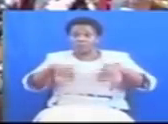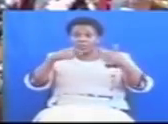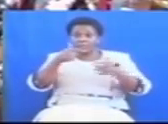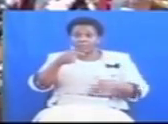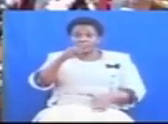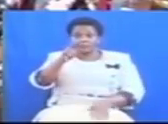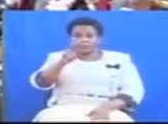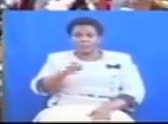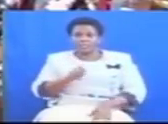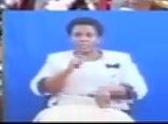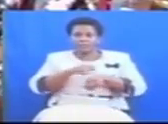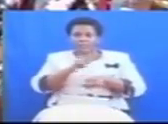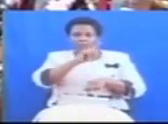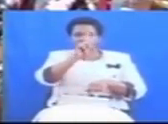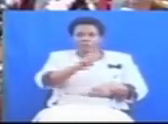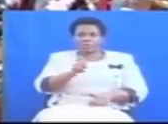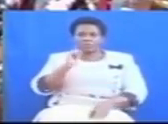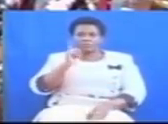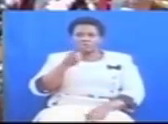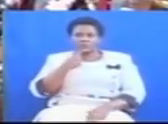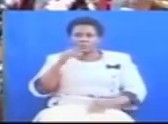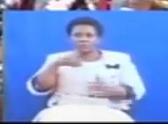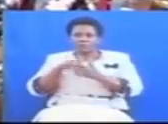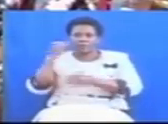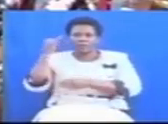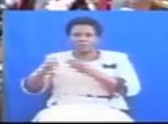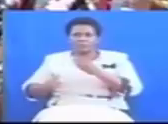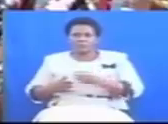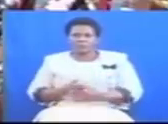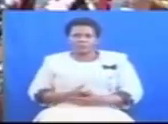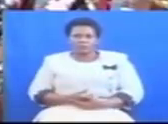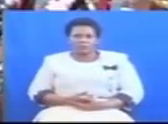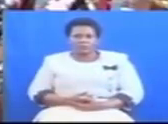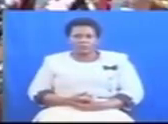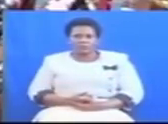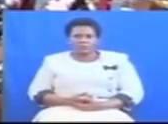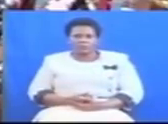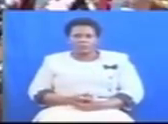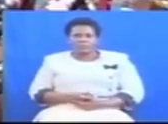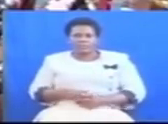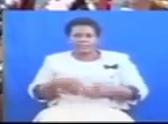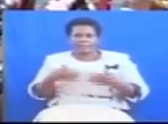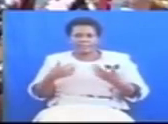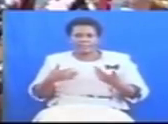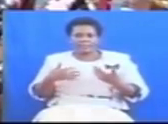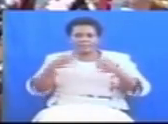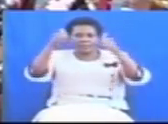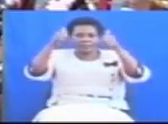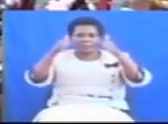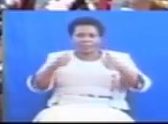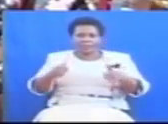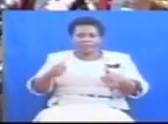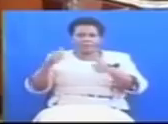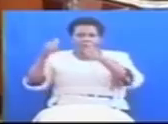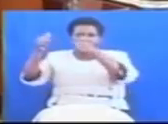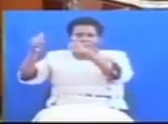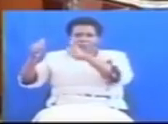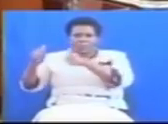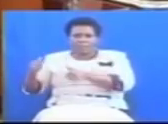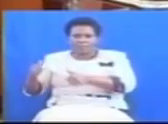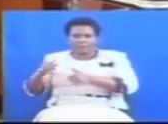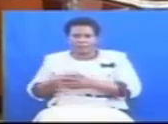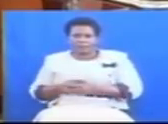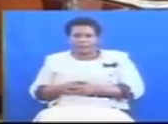kipindi cha maswali na majibu na ndio wasikilizaji wa Bunge Radio, namna hiyo kinachoendelea sasa ni matangazo na